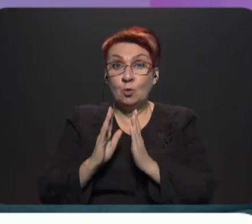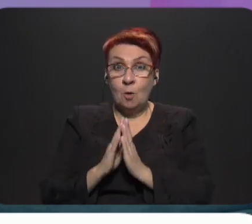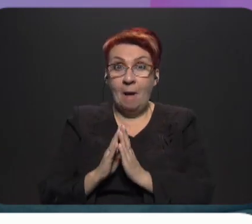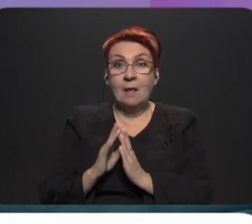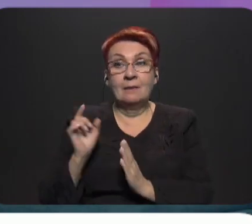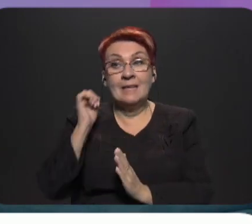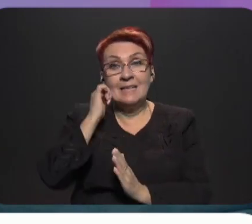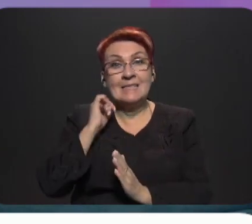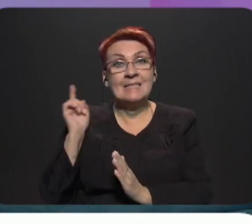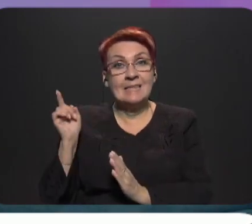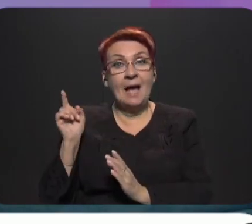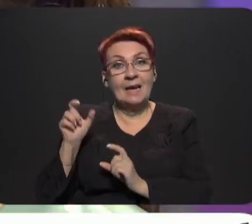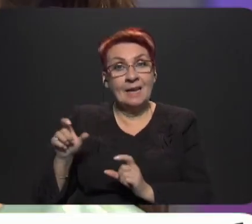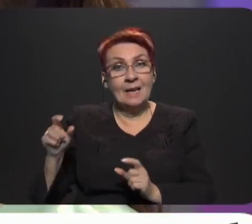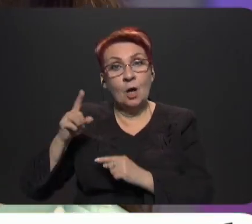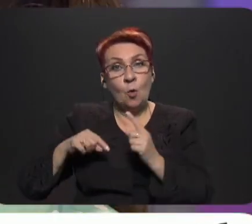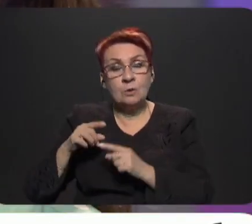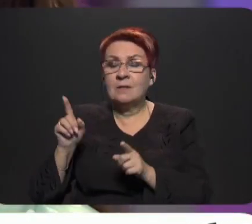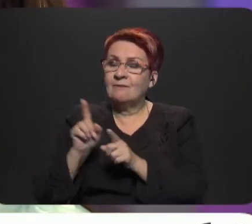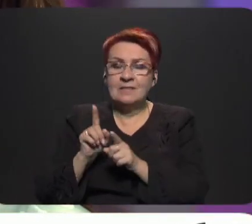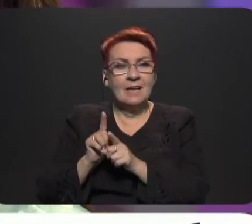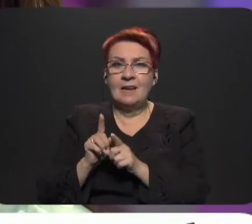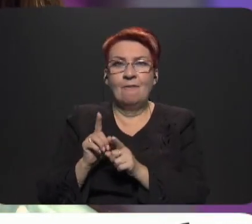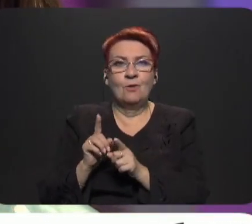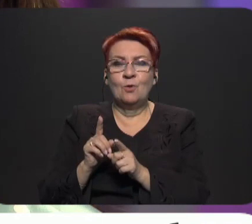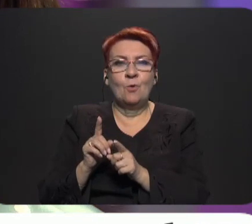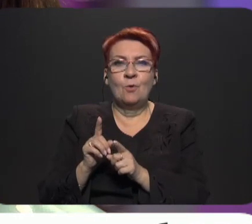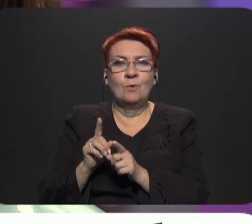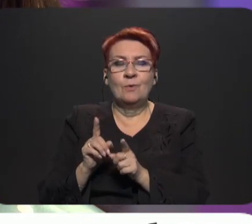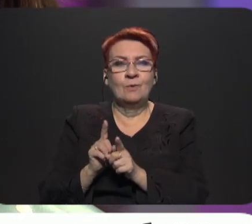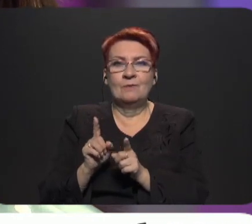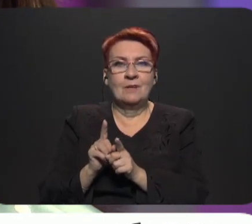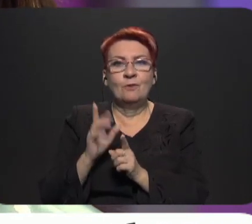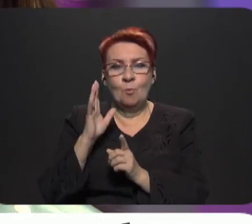будет постоянно. А если вот любовь приведет, людей, батюшка?